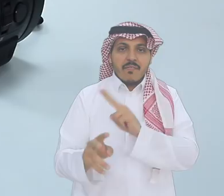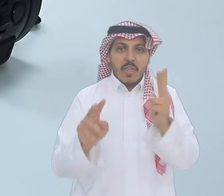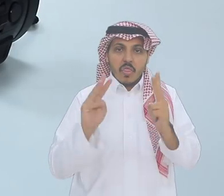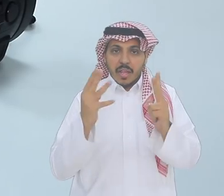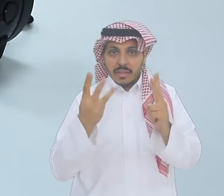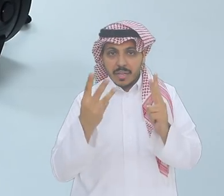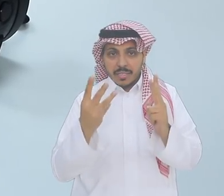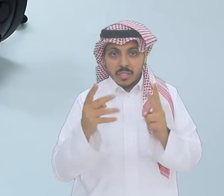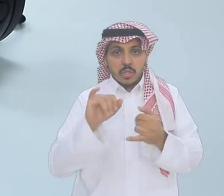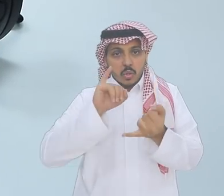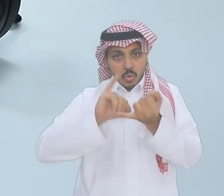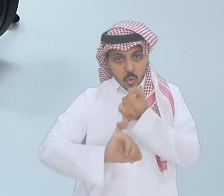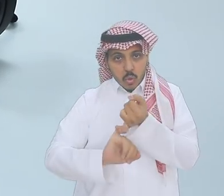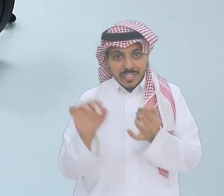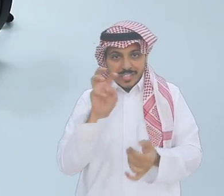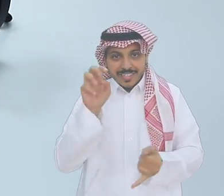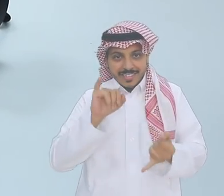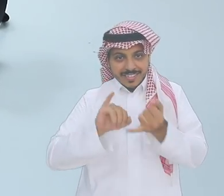قطعة اسمها السايبر شات